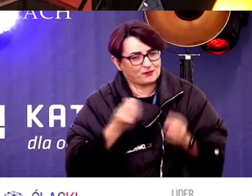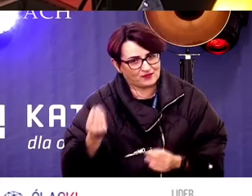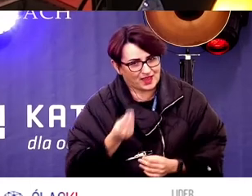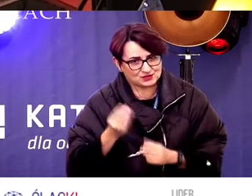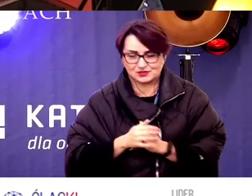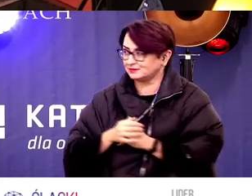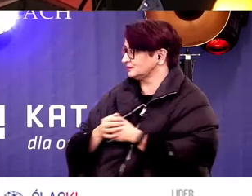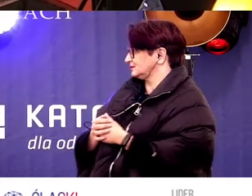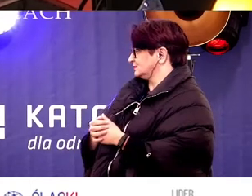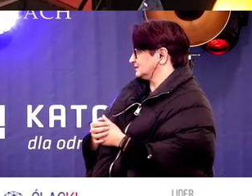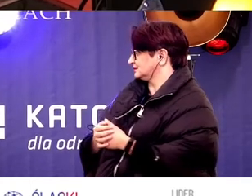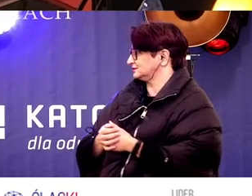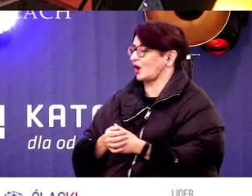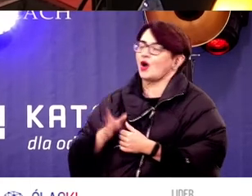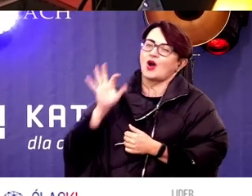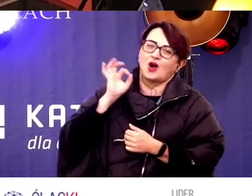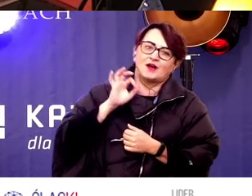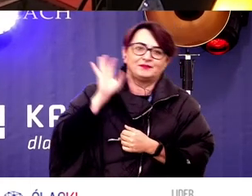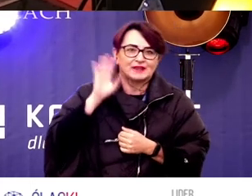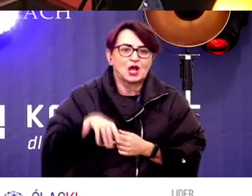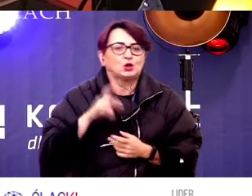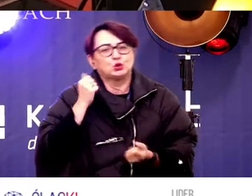podzieli. Oj, no trudno,